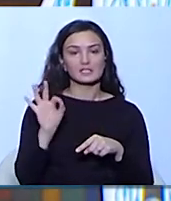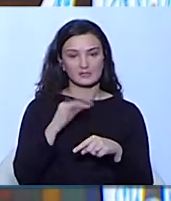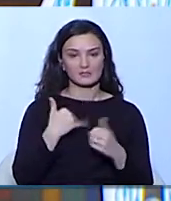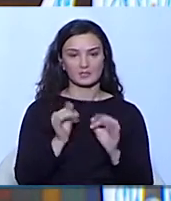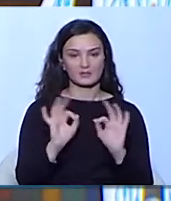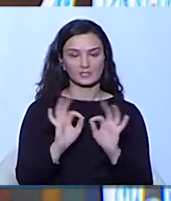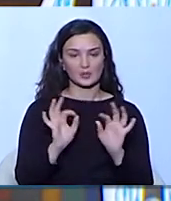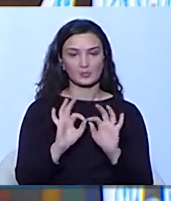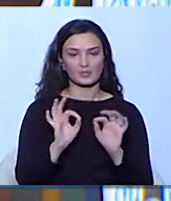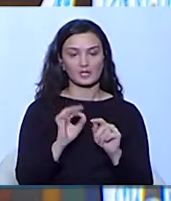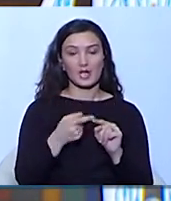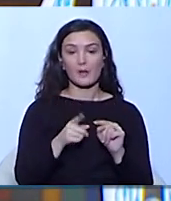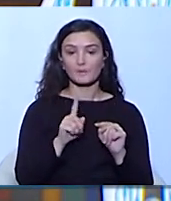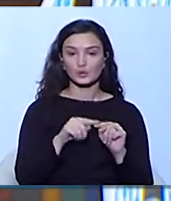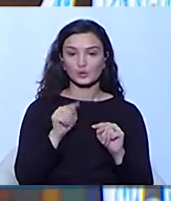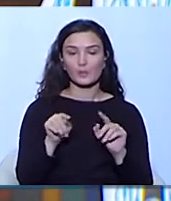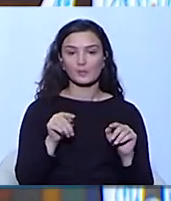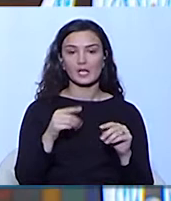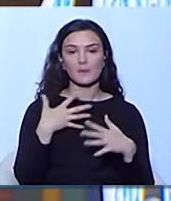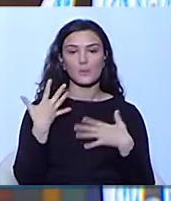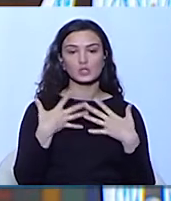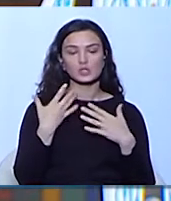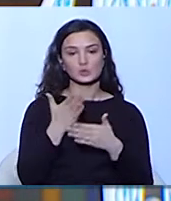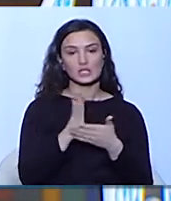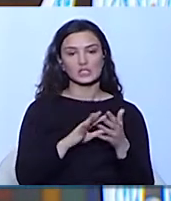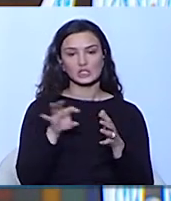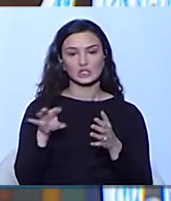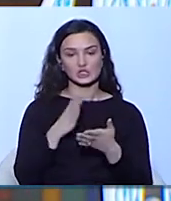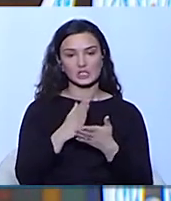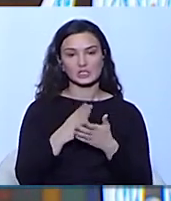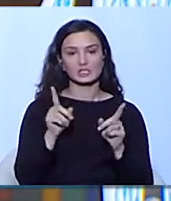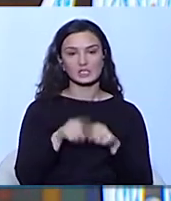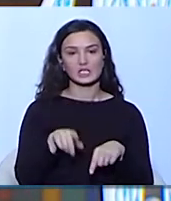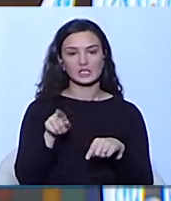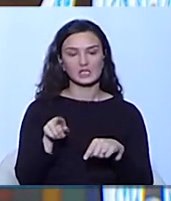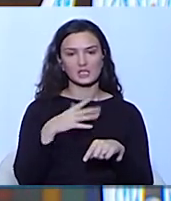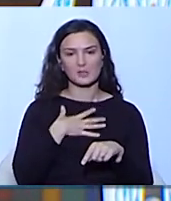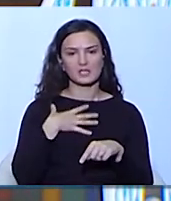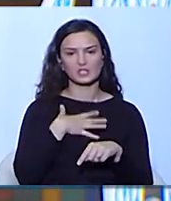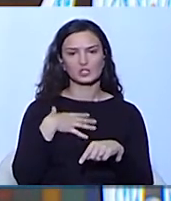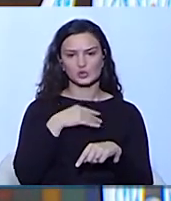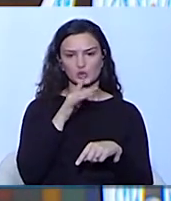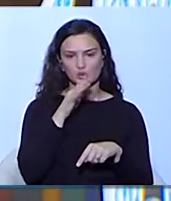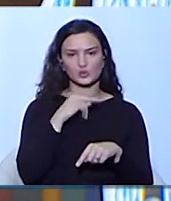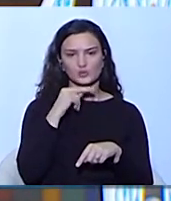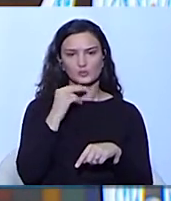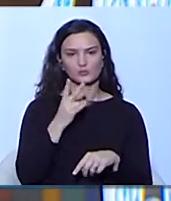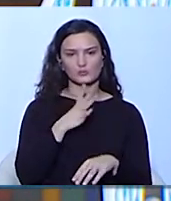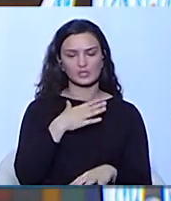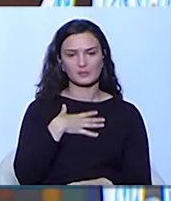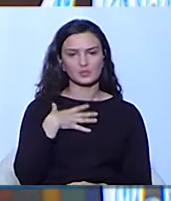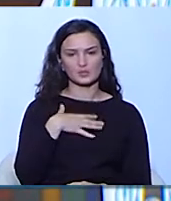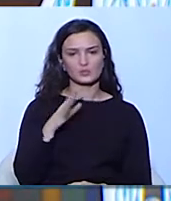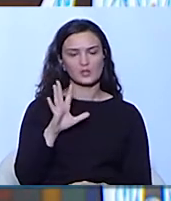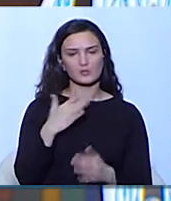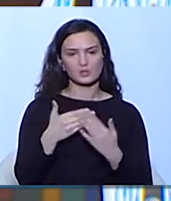მე ახლა ვისაუბრე. ამიტომ ემოციურ ნაწილში არის ისეთი ნიშნები დეპრესიის დროს, ოღონდ ყურადღებით ვიყოთ დეპრესიის დროს